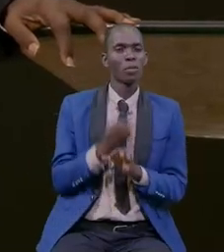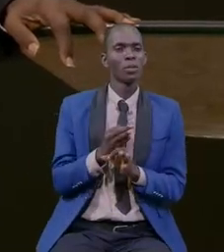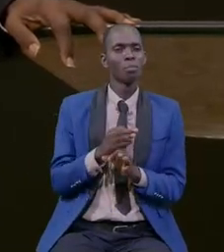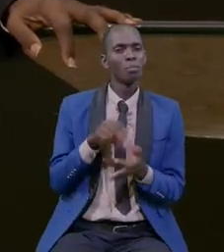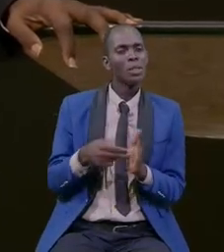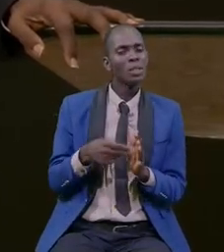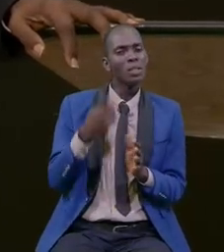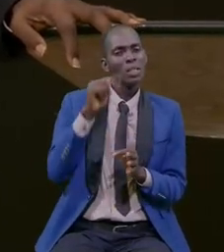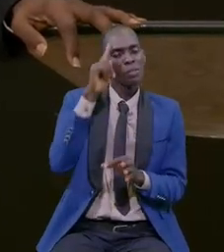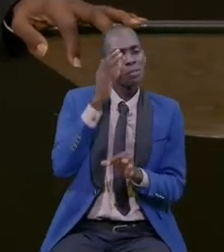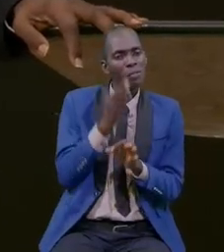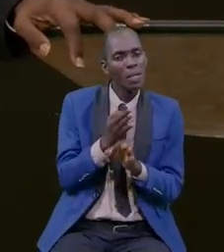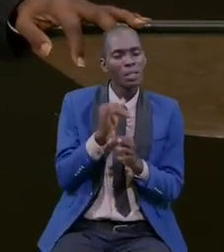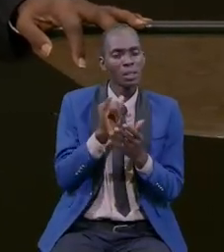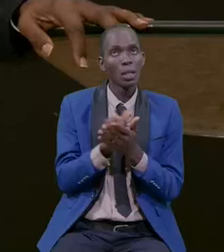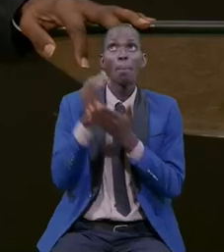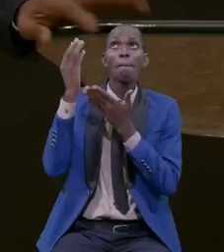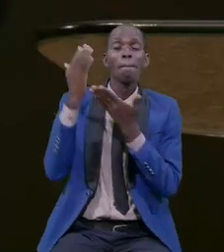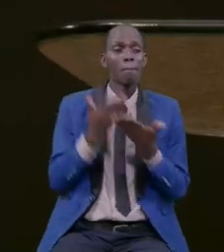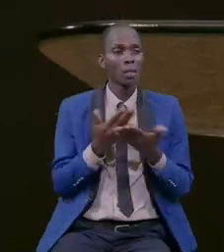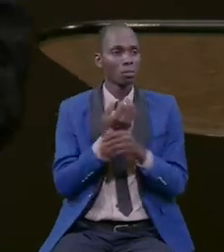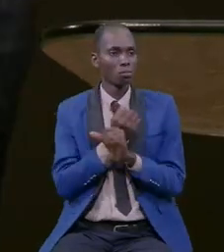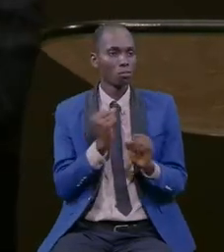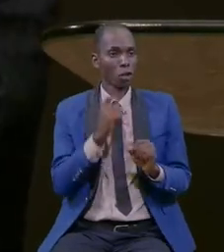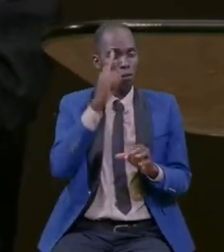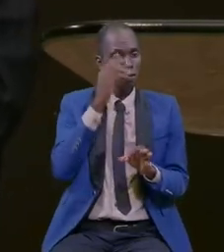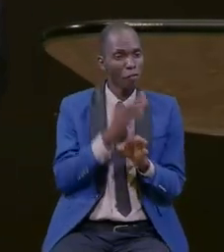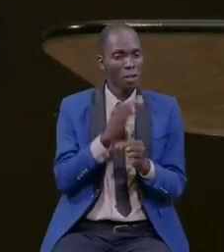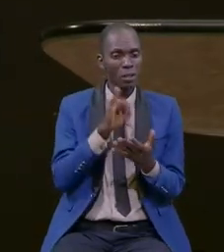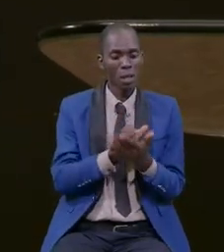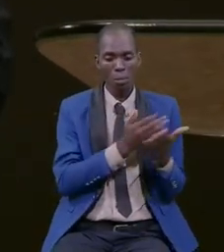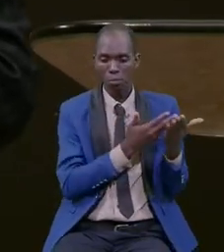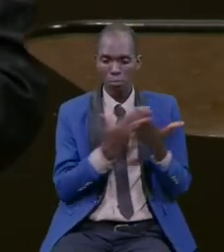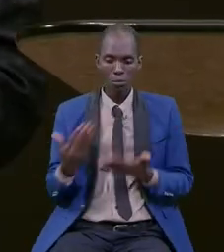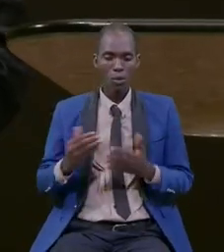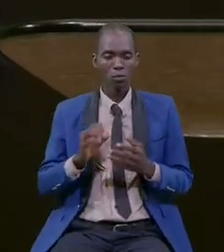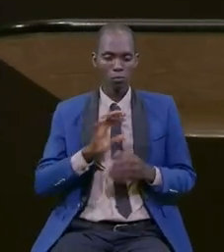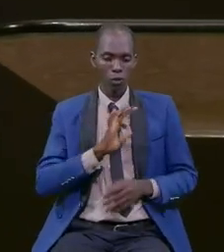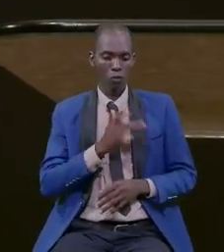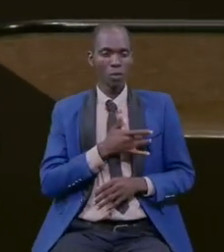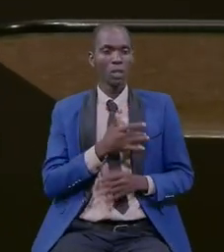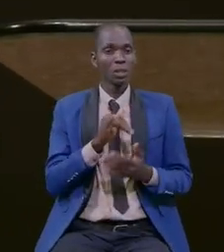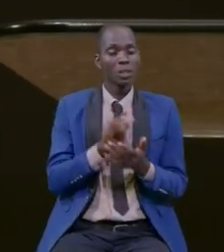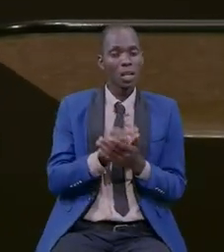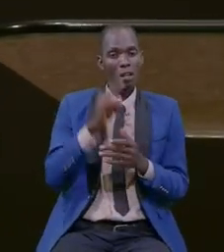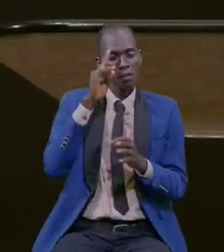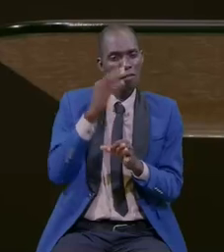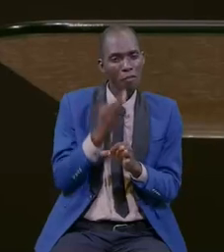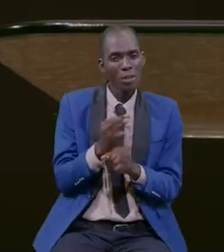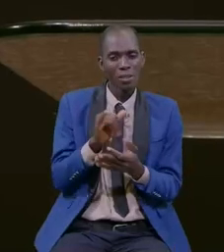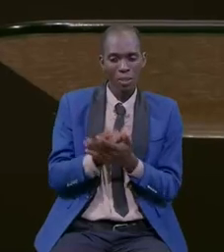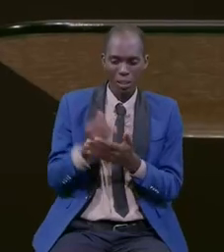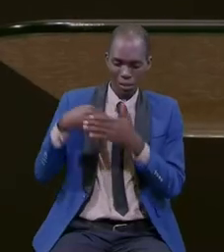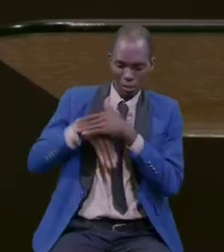le salut la foi qui amène la conversion cette foi qui uvre dans nos vies et qui nous donne d'être